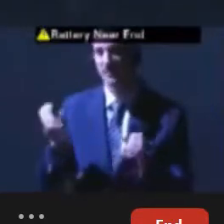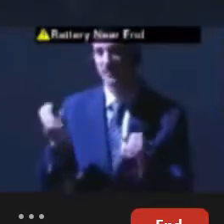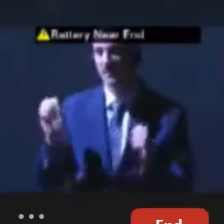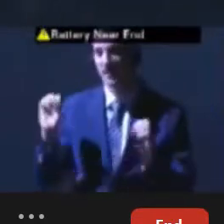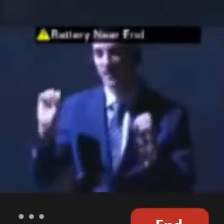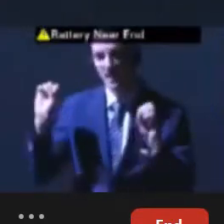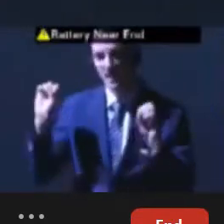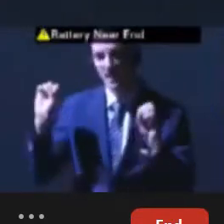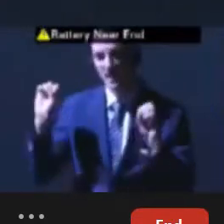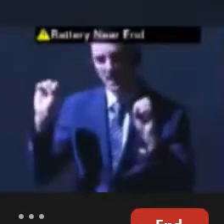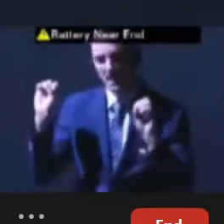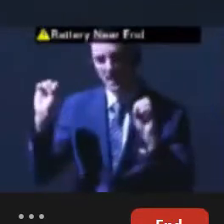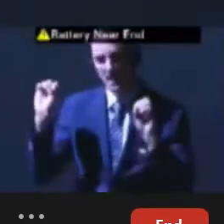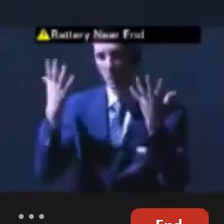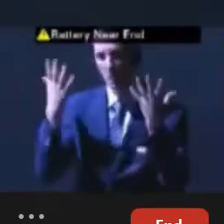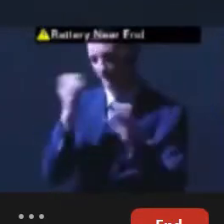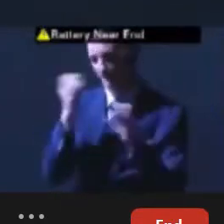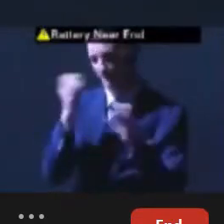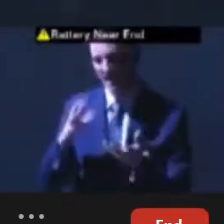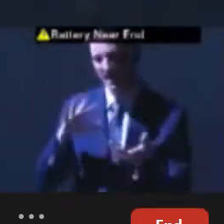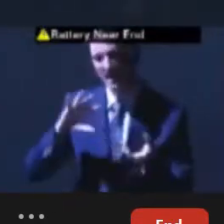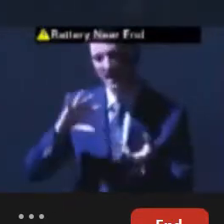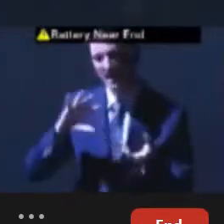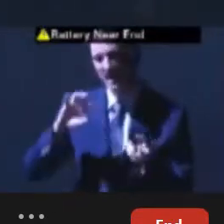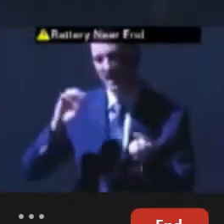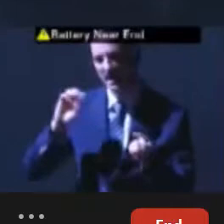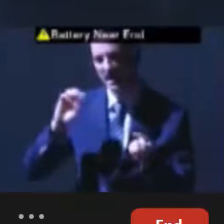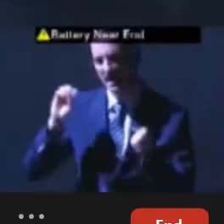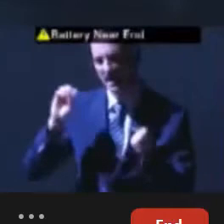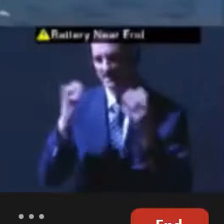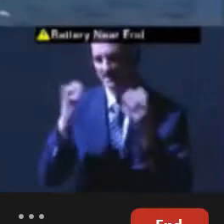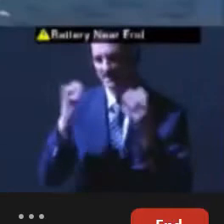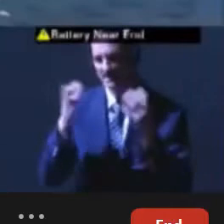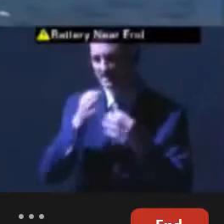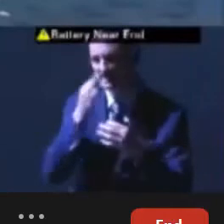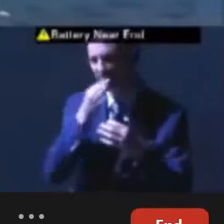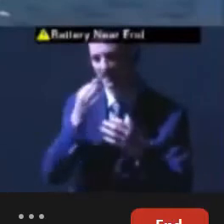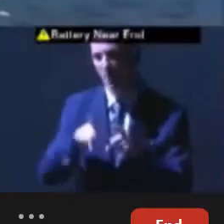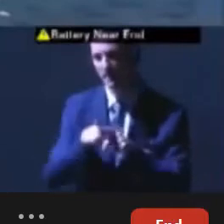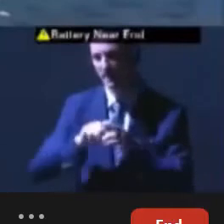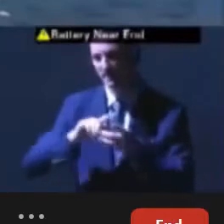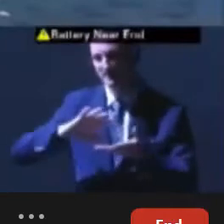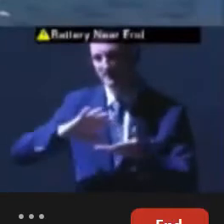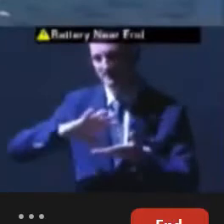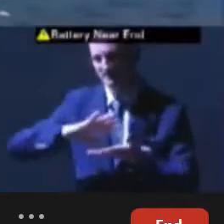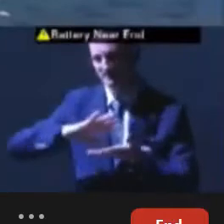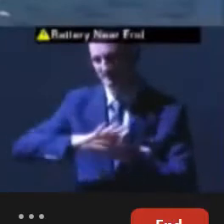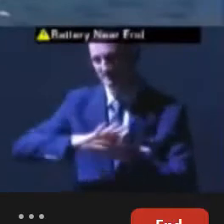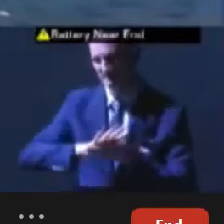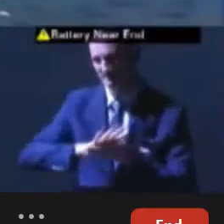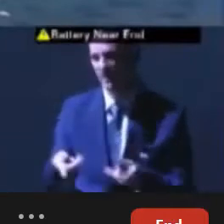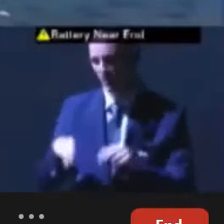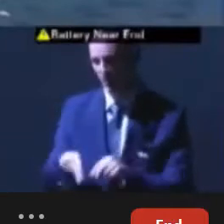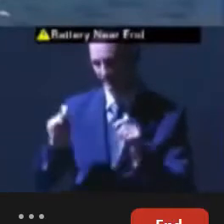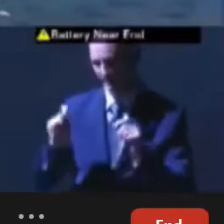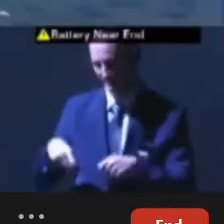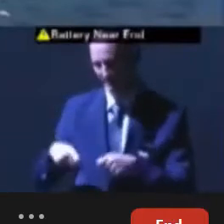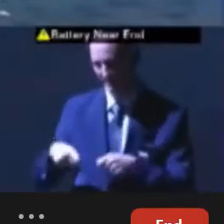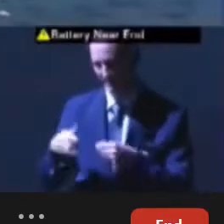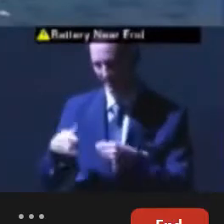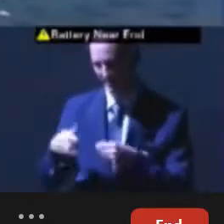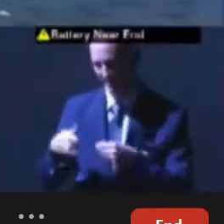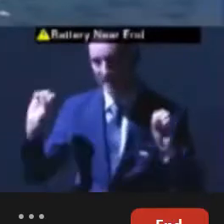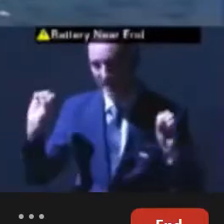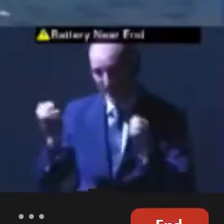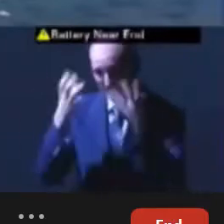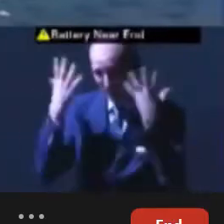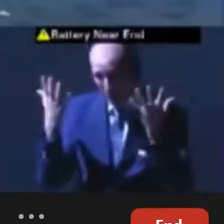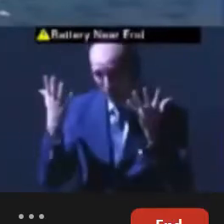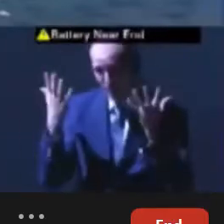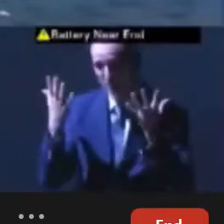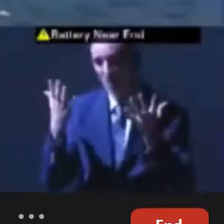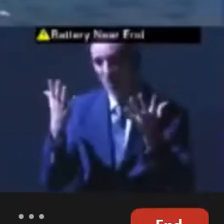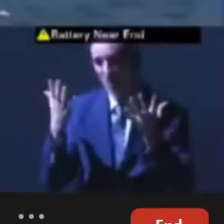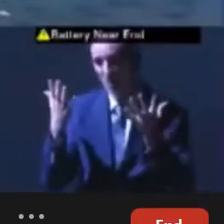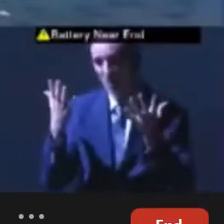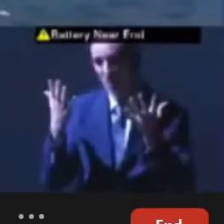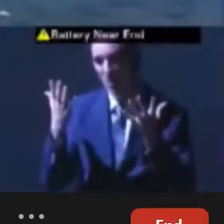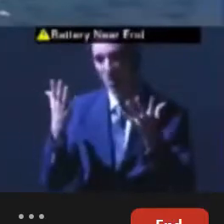mạng thì bao giờ cũng phải dây đến đổ máu và nó sẽ phá hoại rất là nhiều. Thế khi nói đến sự cách mạng thì chúng ta phải hiểu được cách mạng là